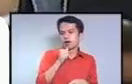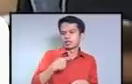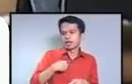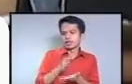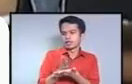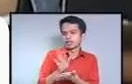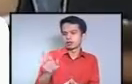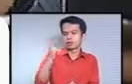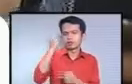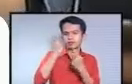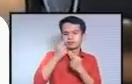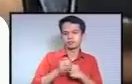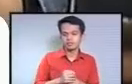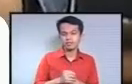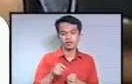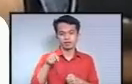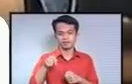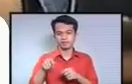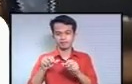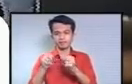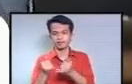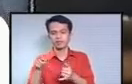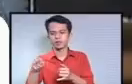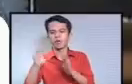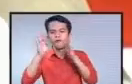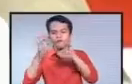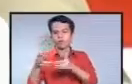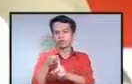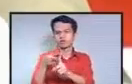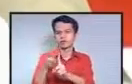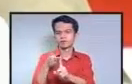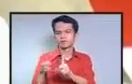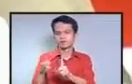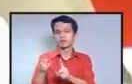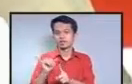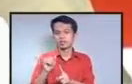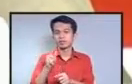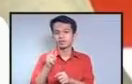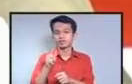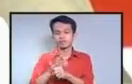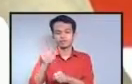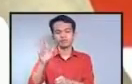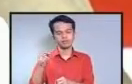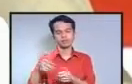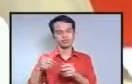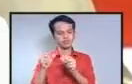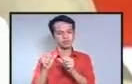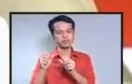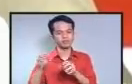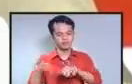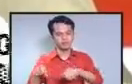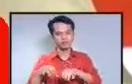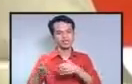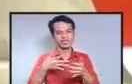Mungkahin ni Go sa ahensya, pagtuunan ng pansin ng mga biktima ng krimen. Nangako naman si Gasco na gagawin ito, bagamat hindi sila